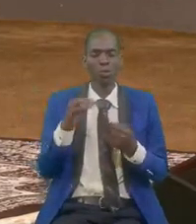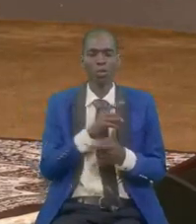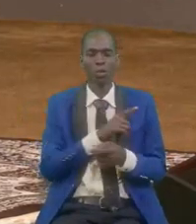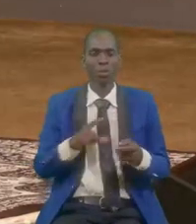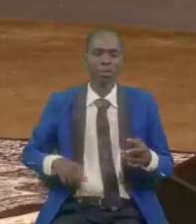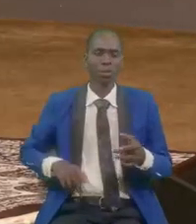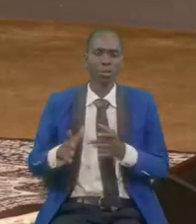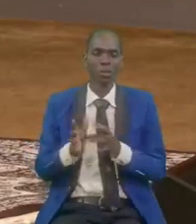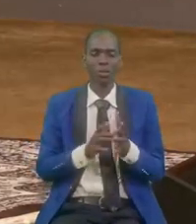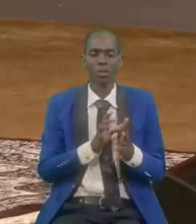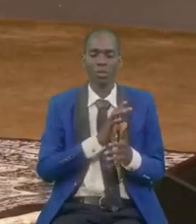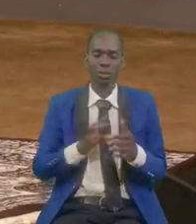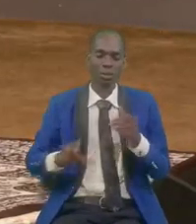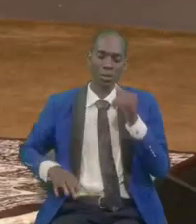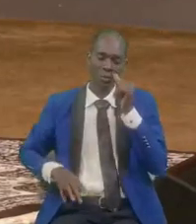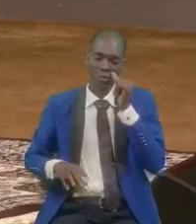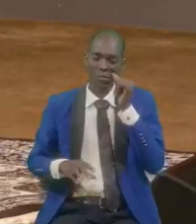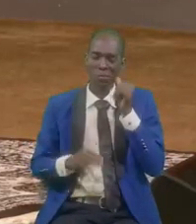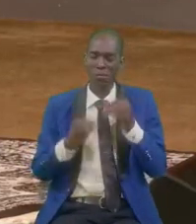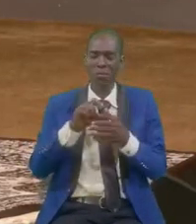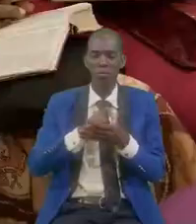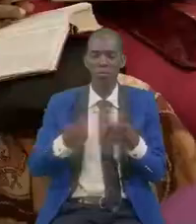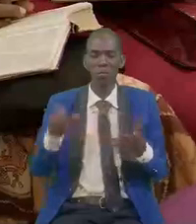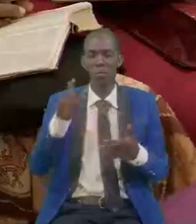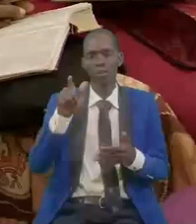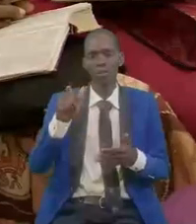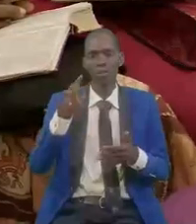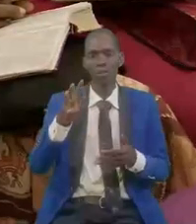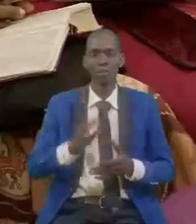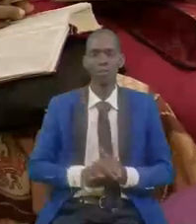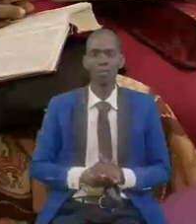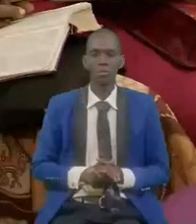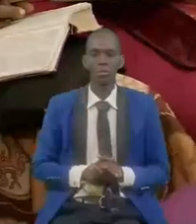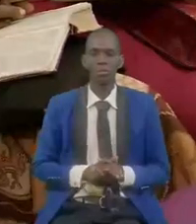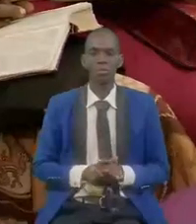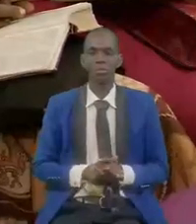l'avènement de notre Seigneur Jésus-Christ. 24.